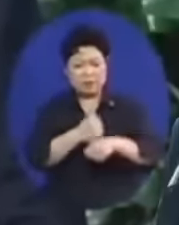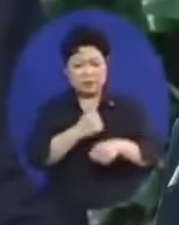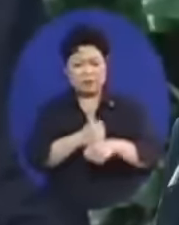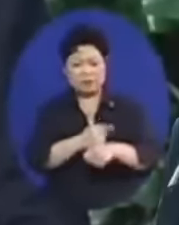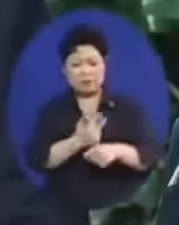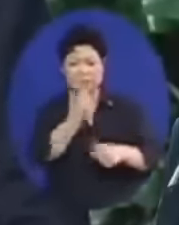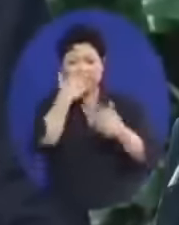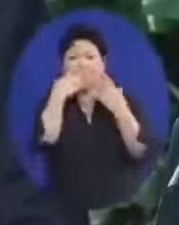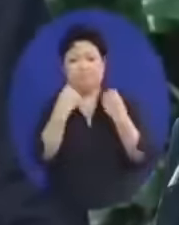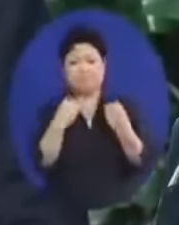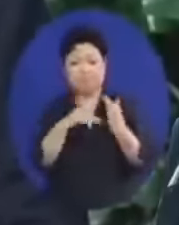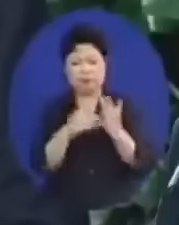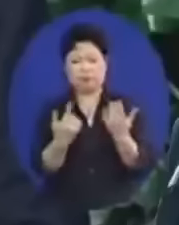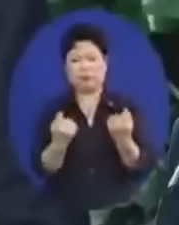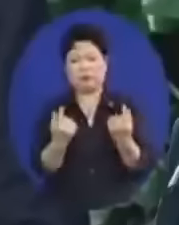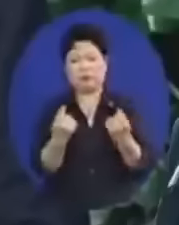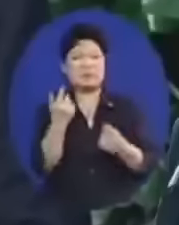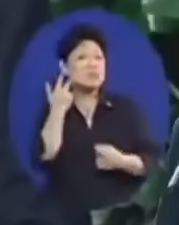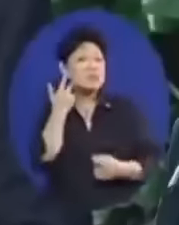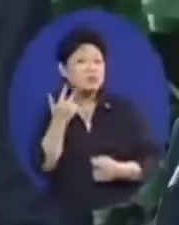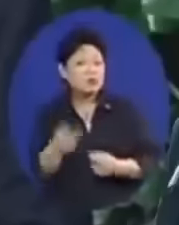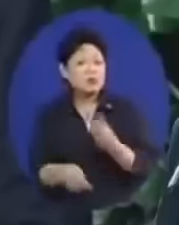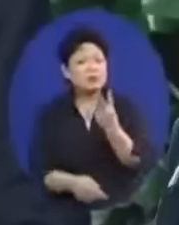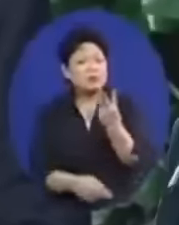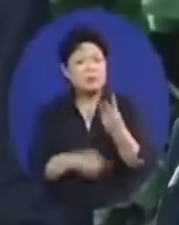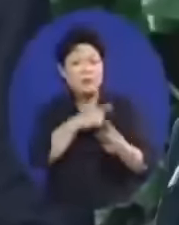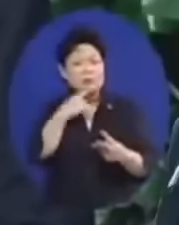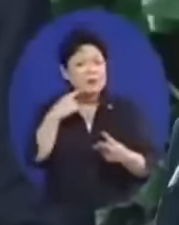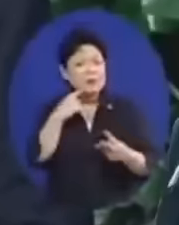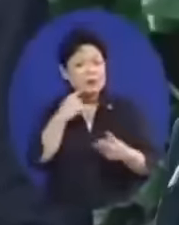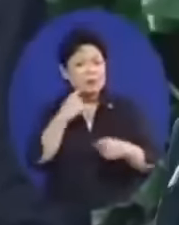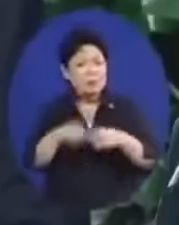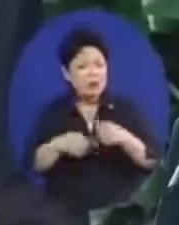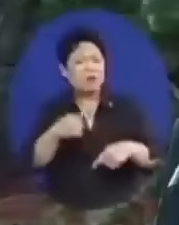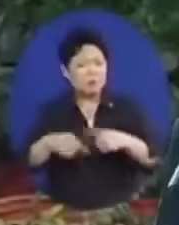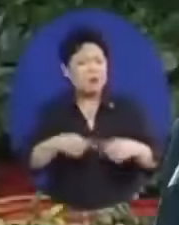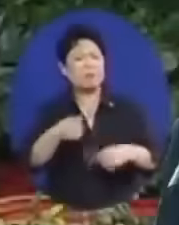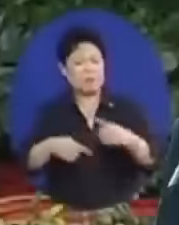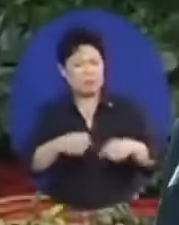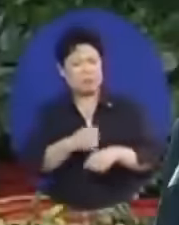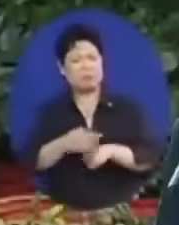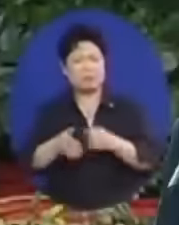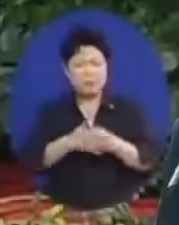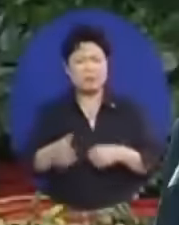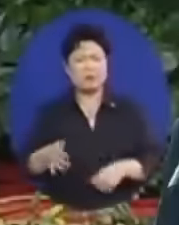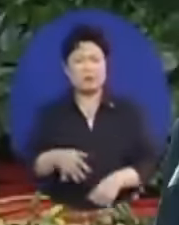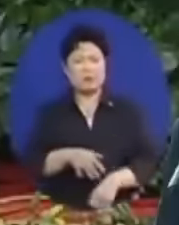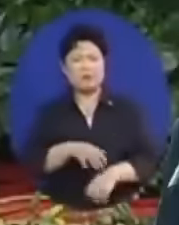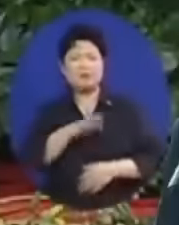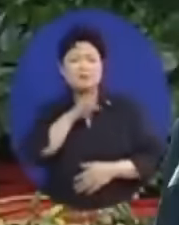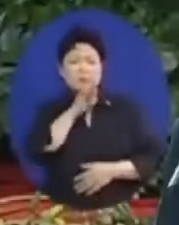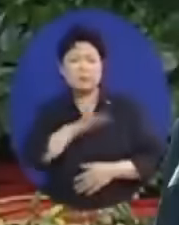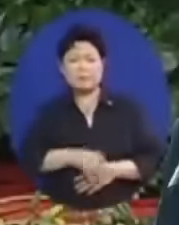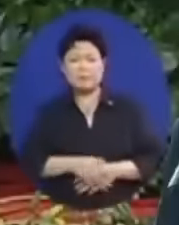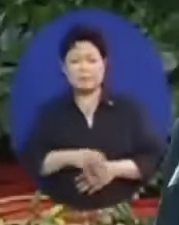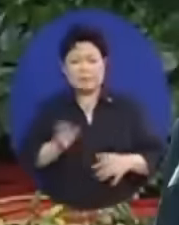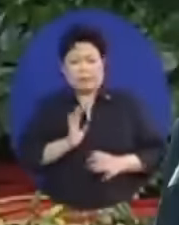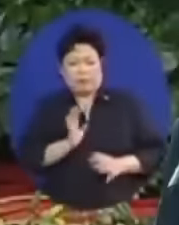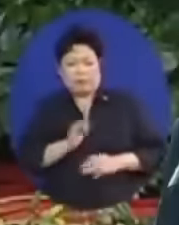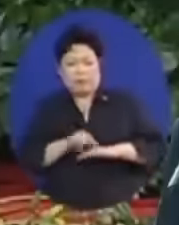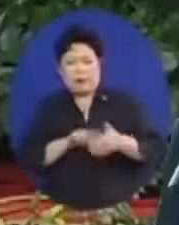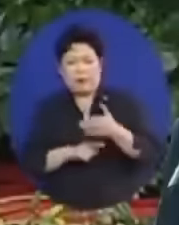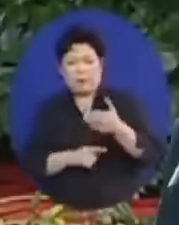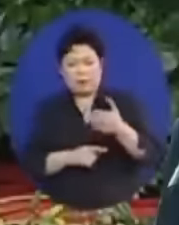않습니까? 일주일에 세 번씩 피를 걸러내야 되는 것입니다. 그러니 그렇게 된다는 두려움이